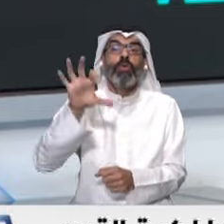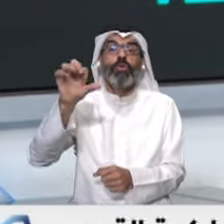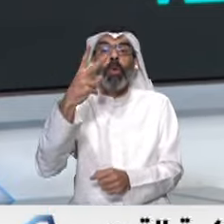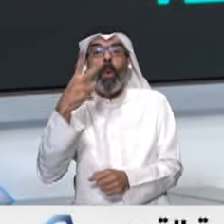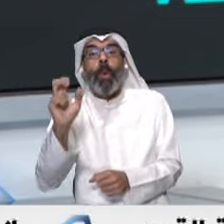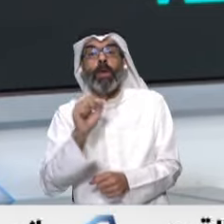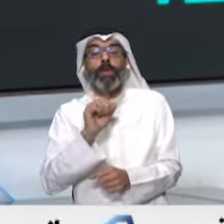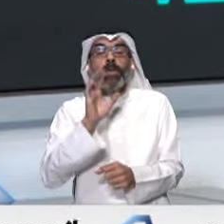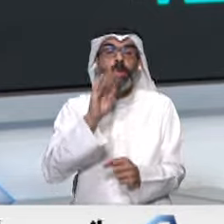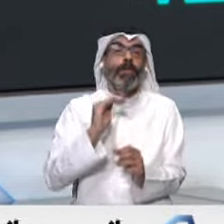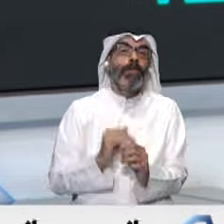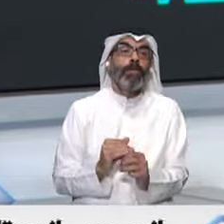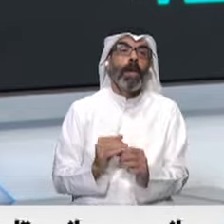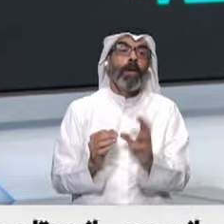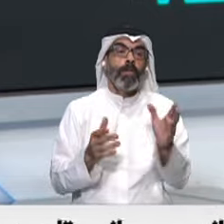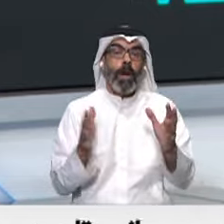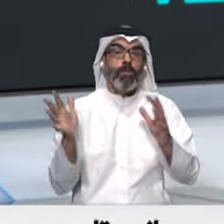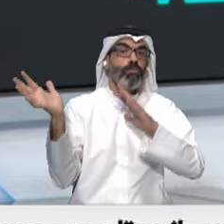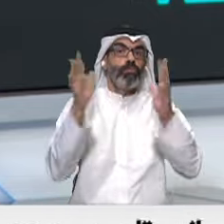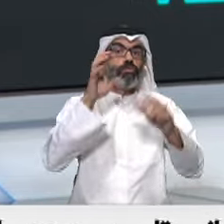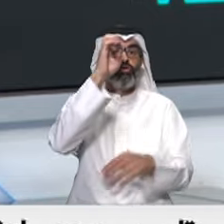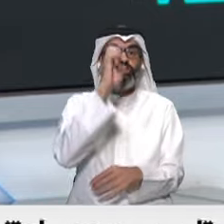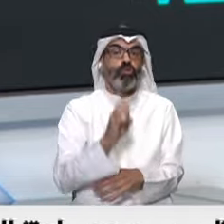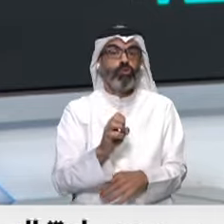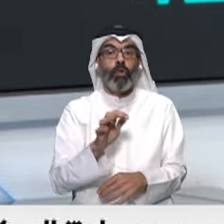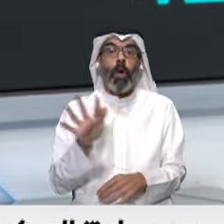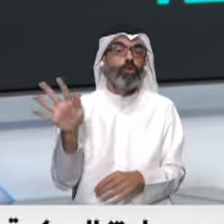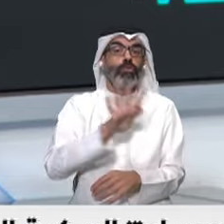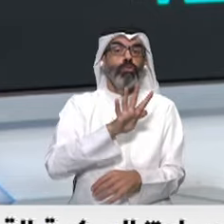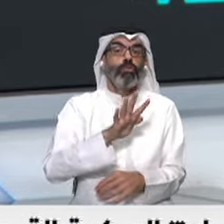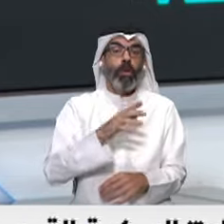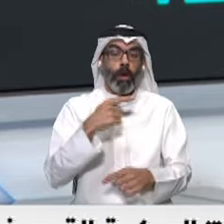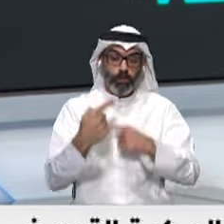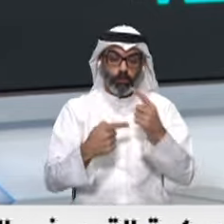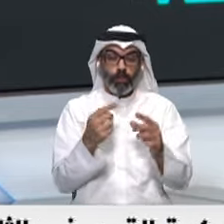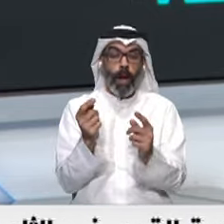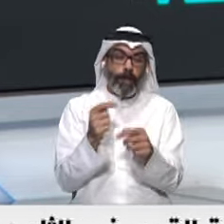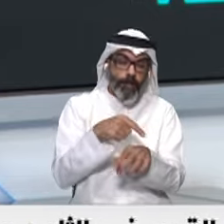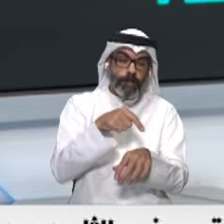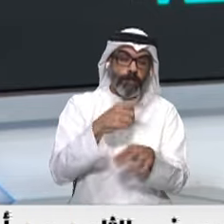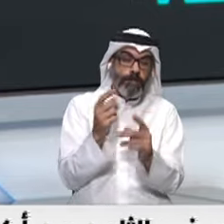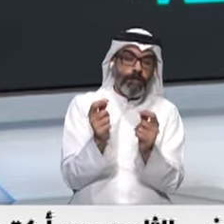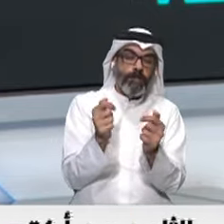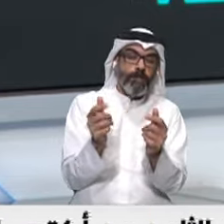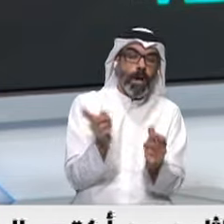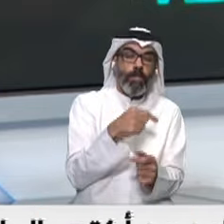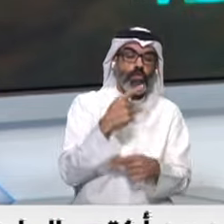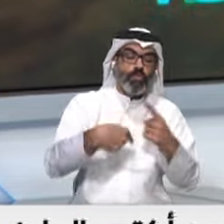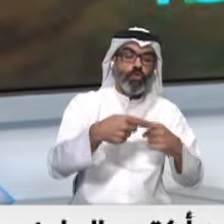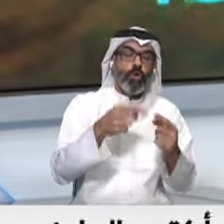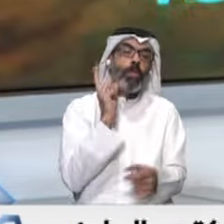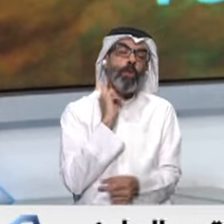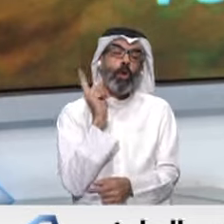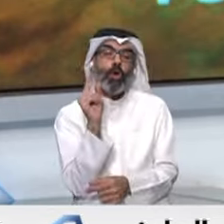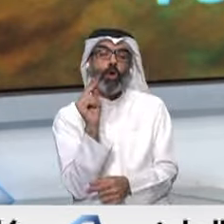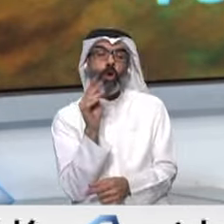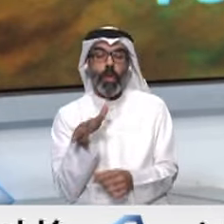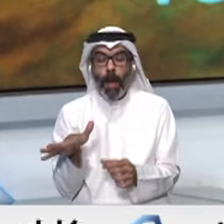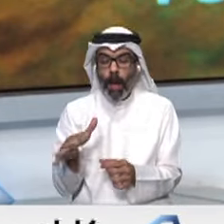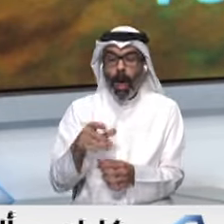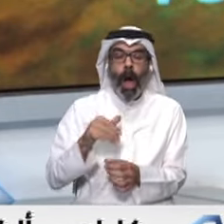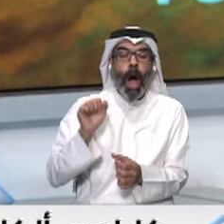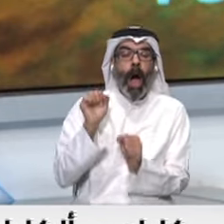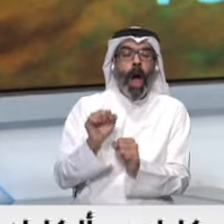درجه مئويه الرياح جنوبيه شرقيه نشاط على فترات الاحساس بالرطوبه بالحوض ومستمر ويانا على المناطق الساحليه بشكل